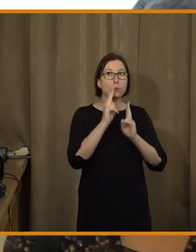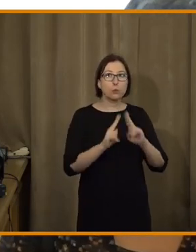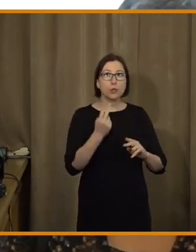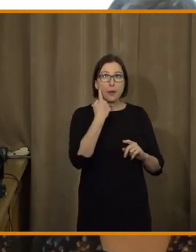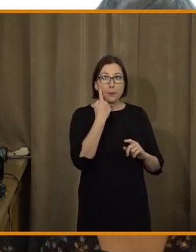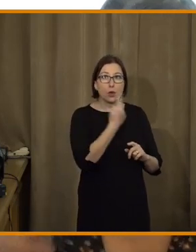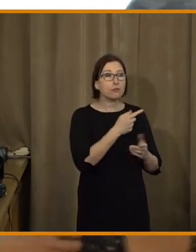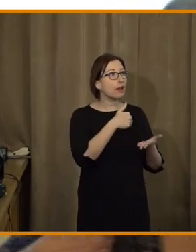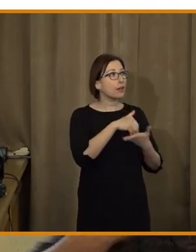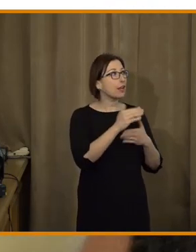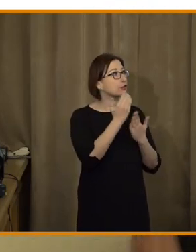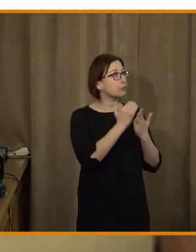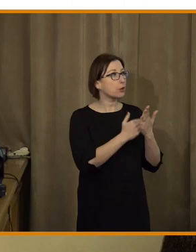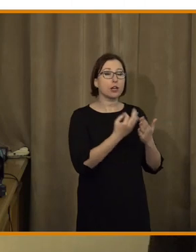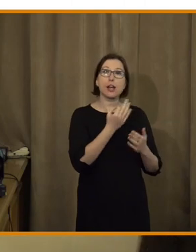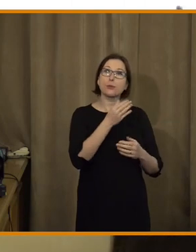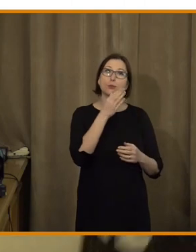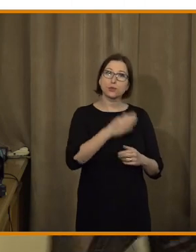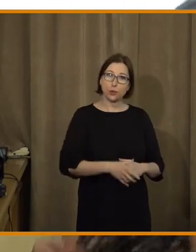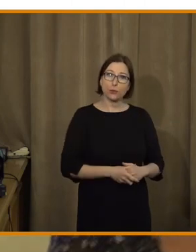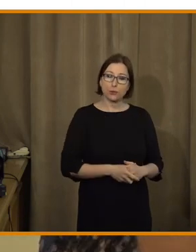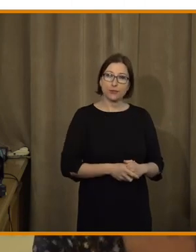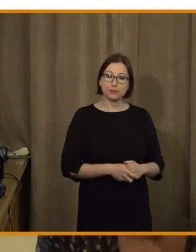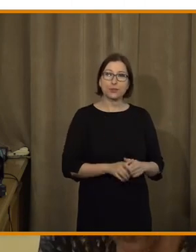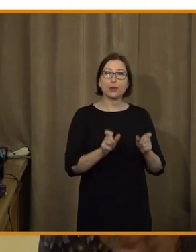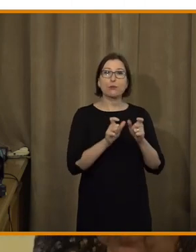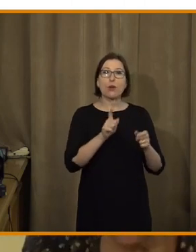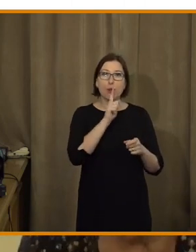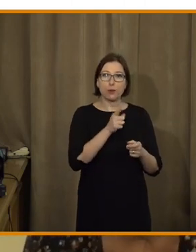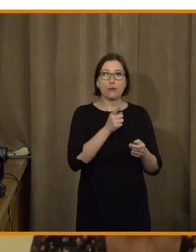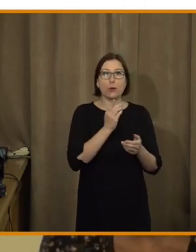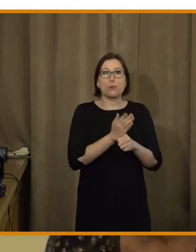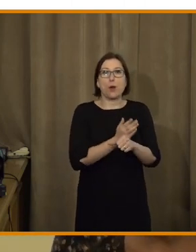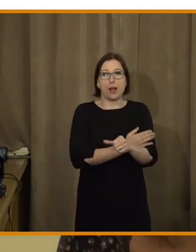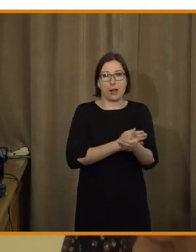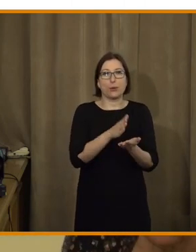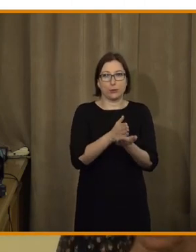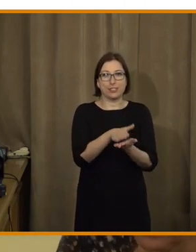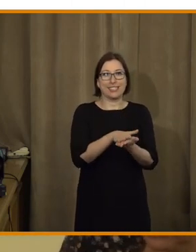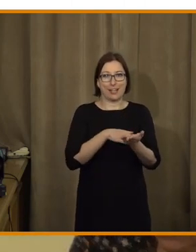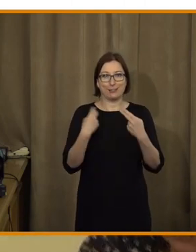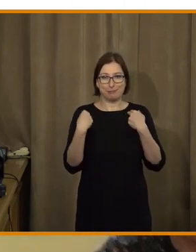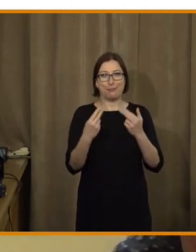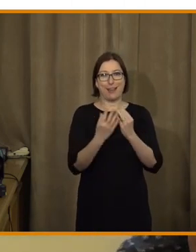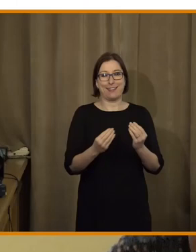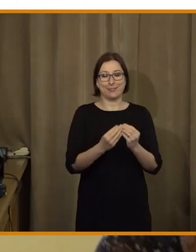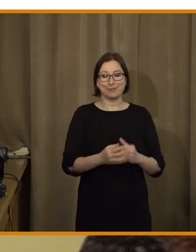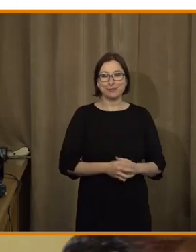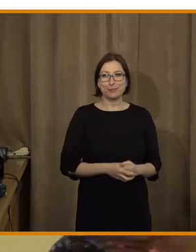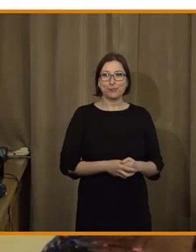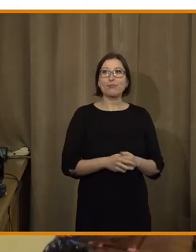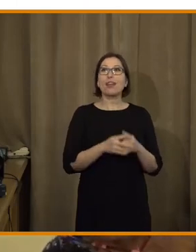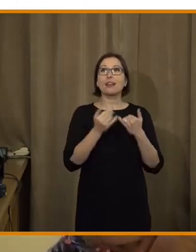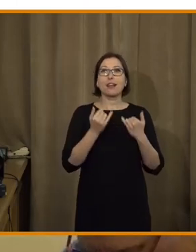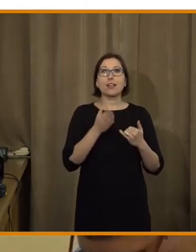ještě na další program, který nás čeká, protože už pomalu opravdu začínáme. Co nás teď